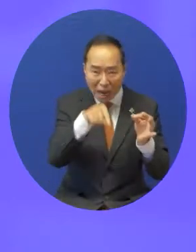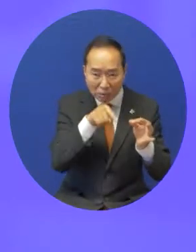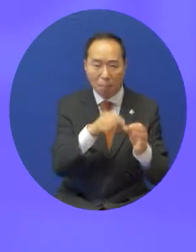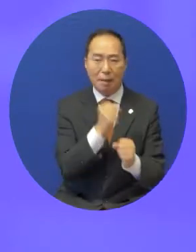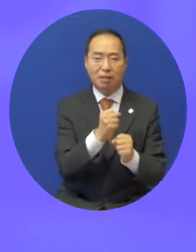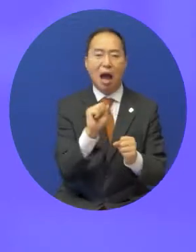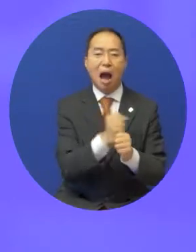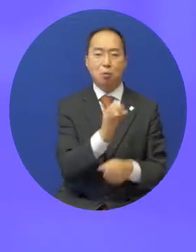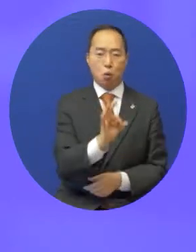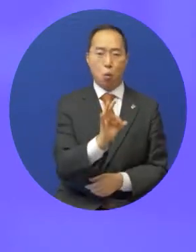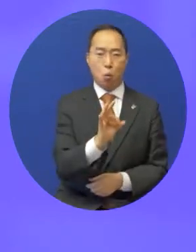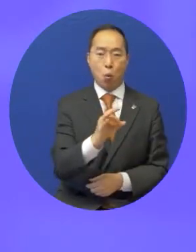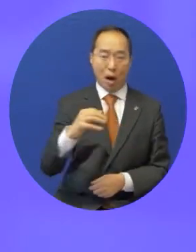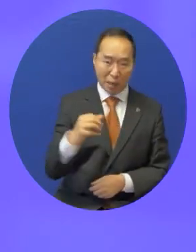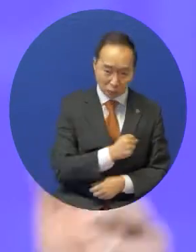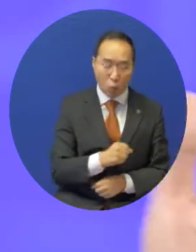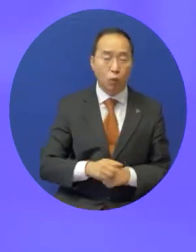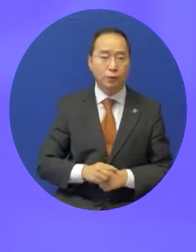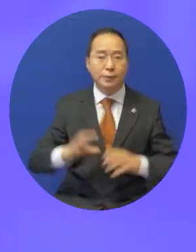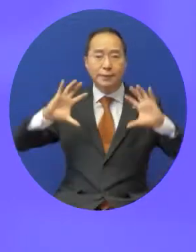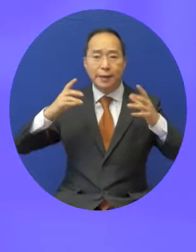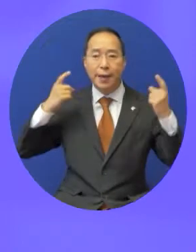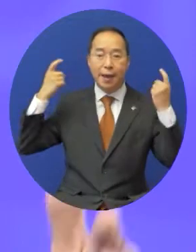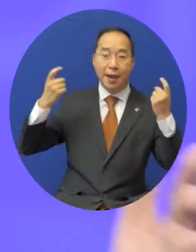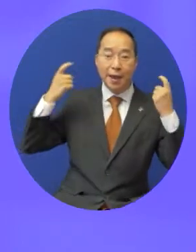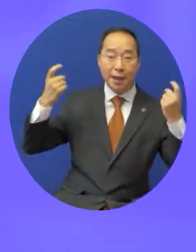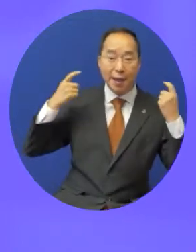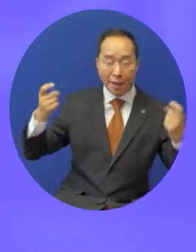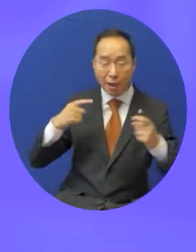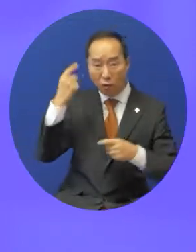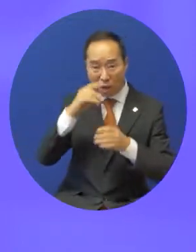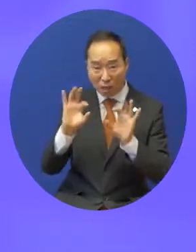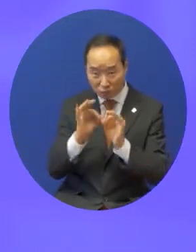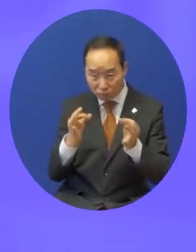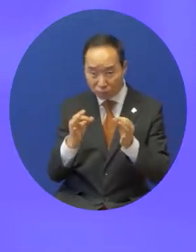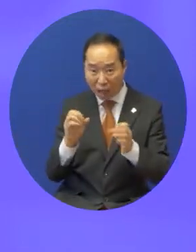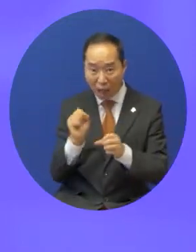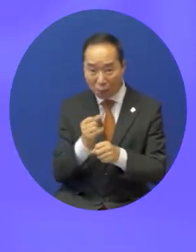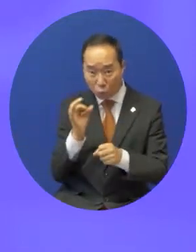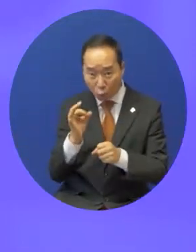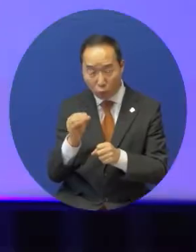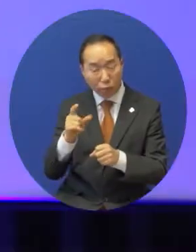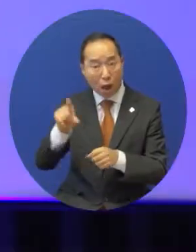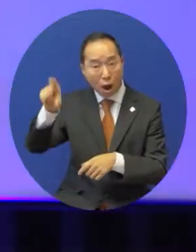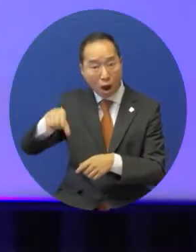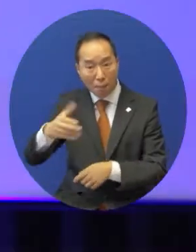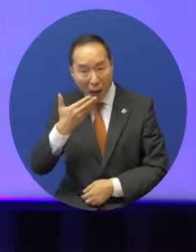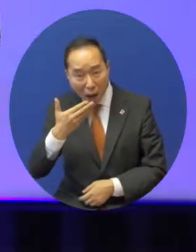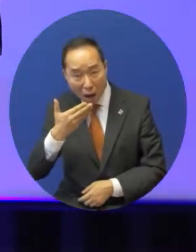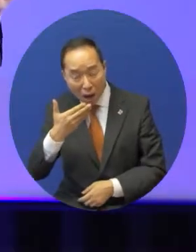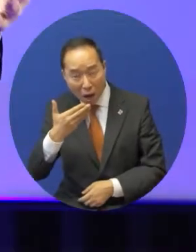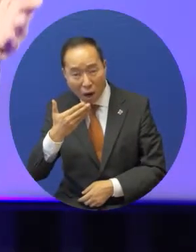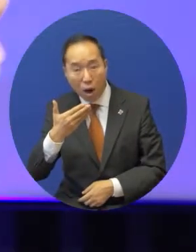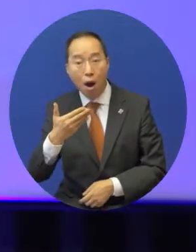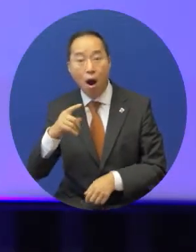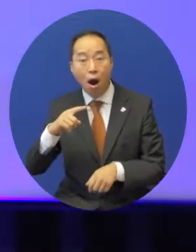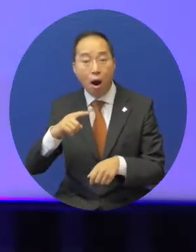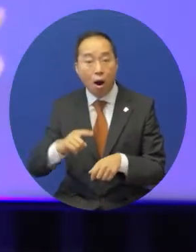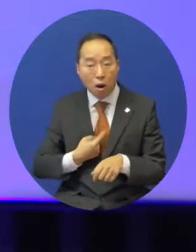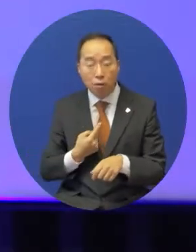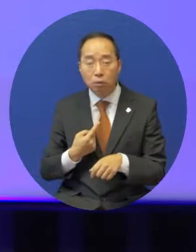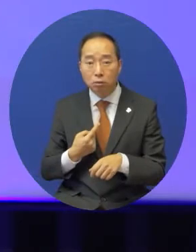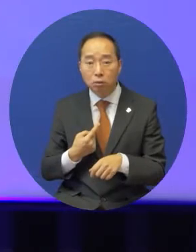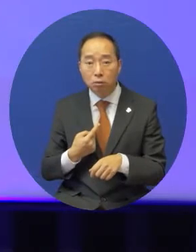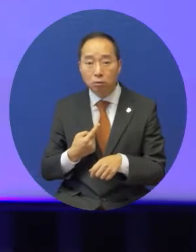만든 암호화폐를 가지고 전 세계 어느 여행을 가더라도 우리가 뭐